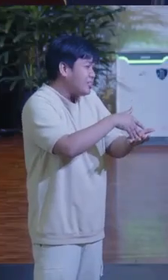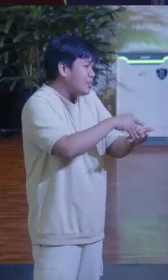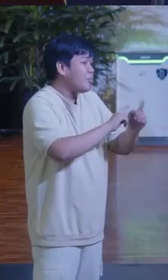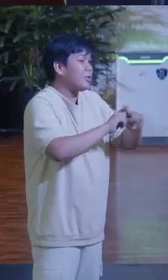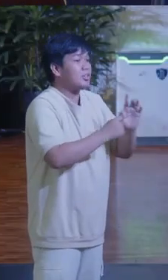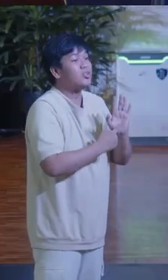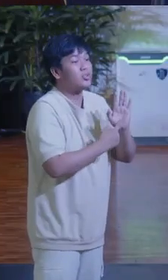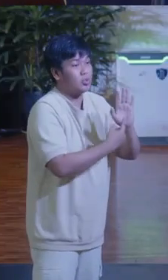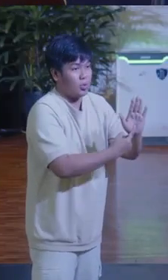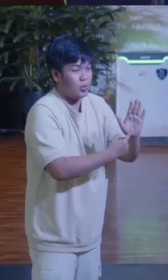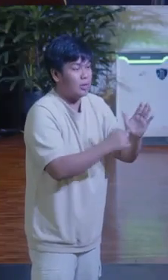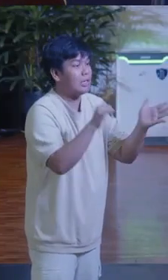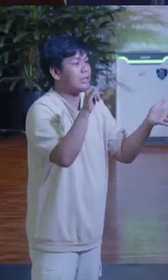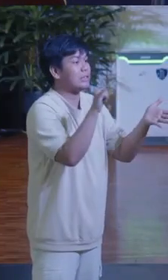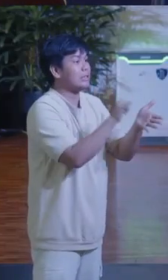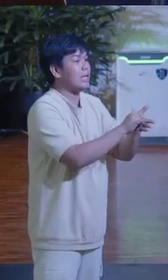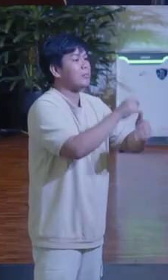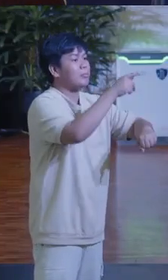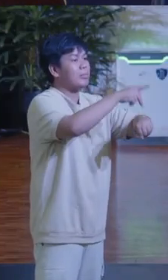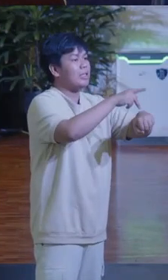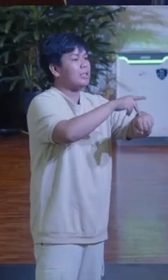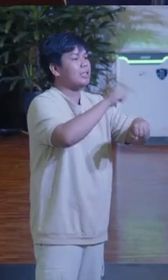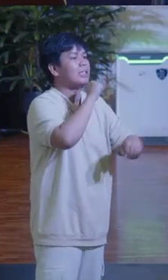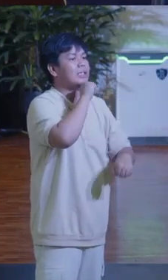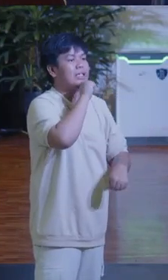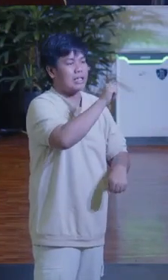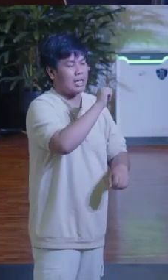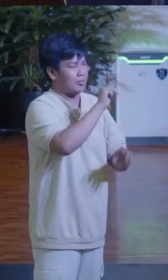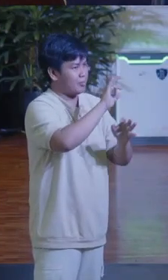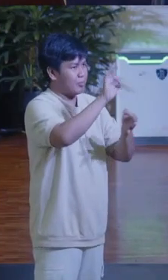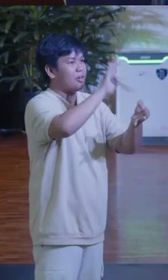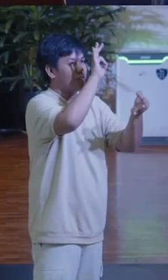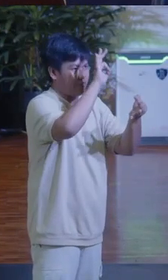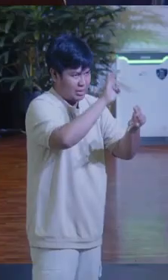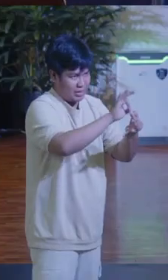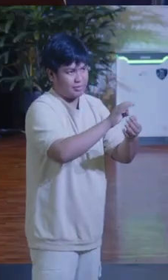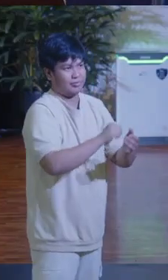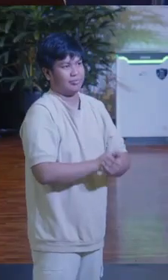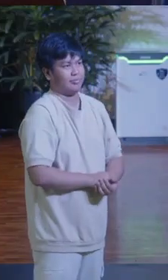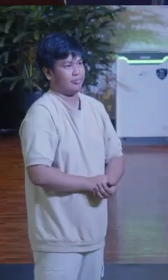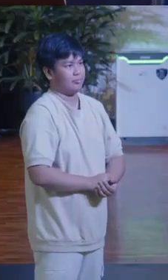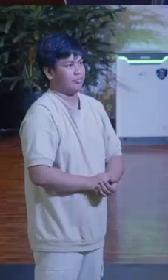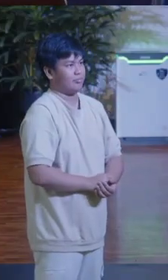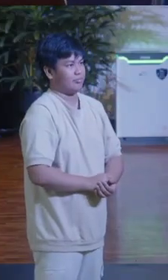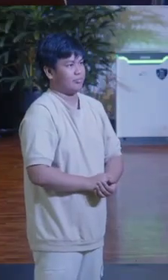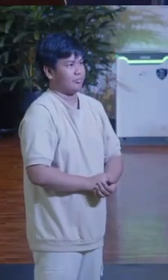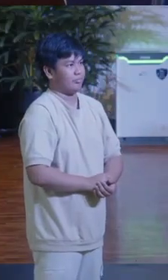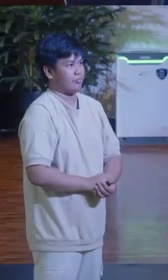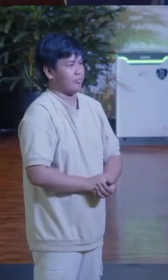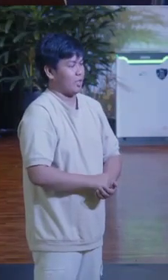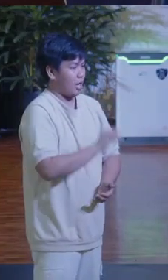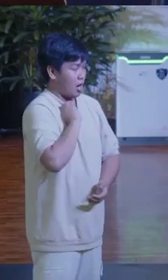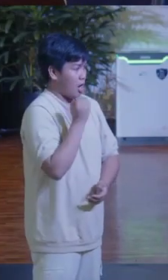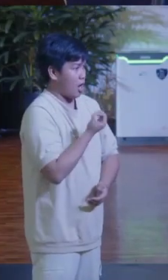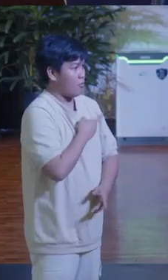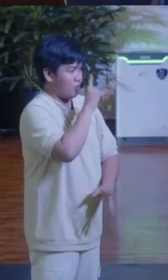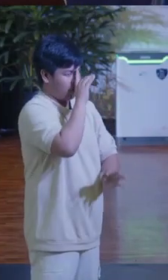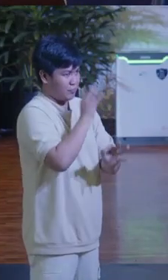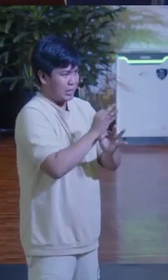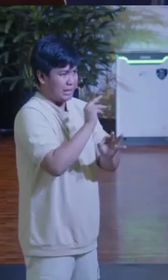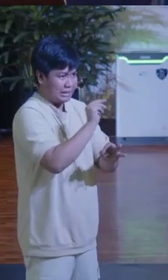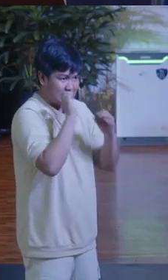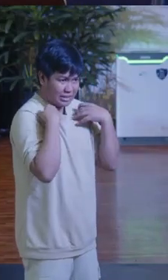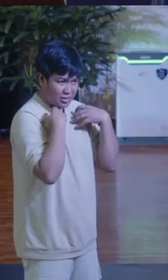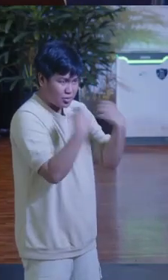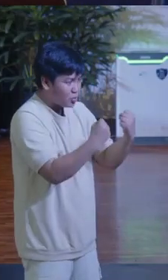po ito. Iwasan po natin. Madaling makahawa ang pagiging alanganin sa ating paninindigan tungkol